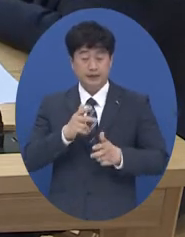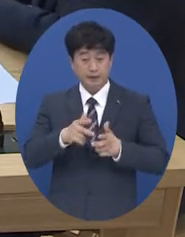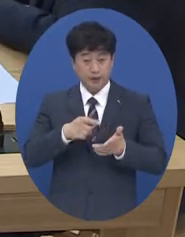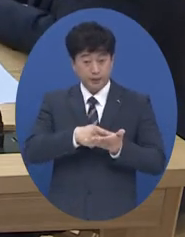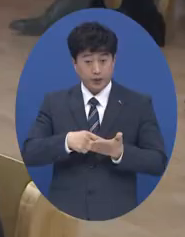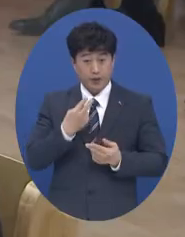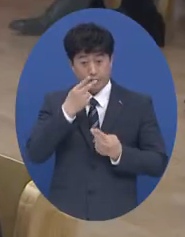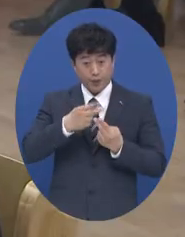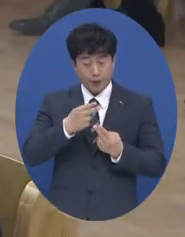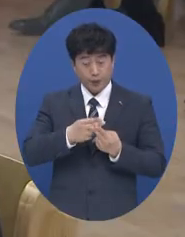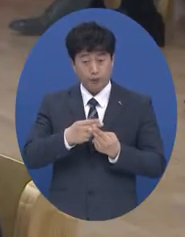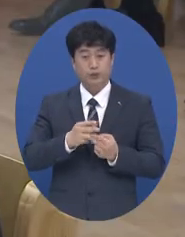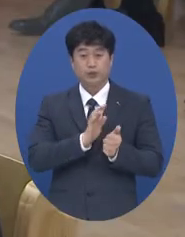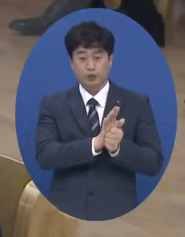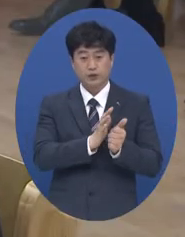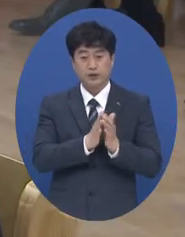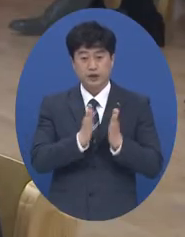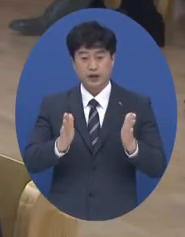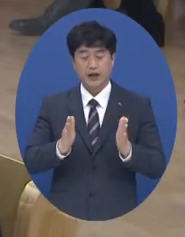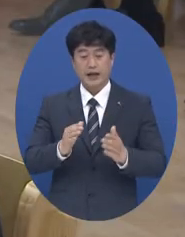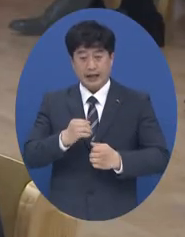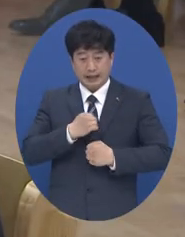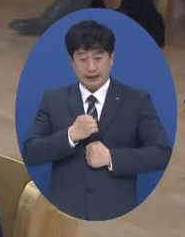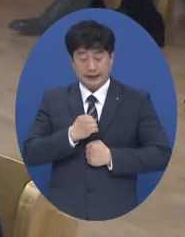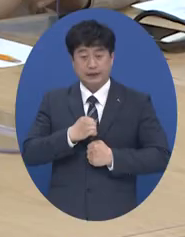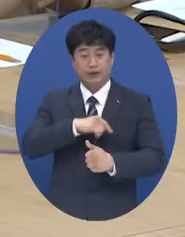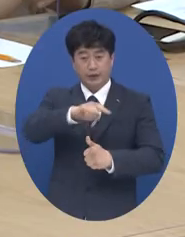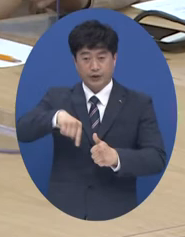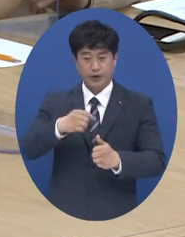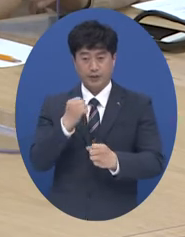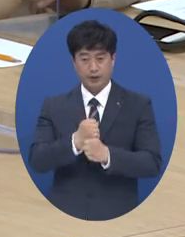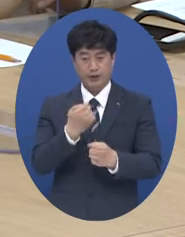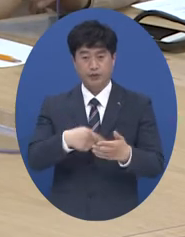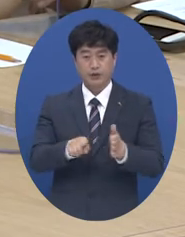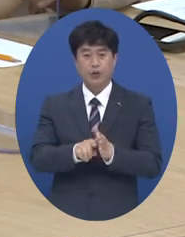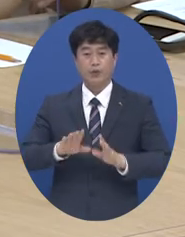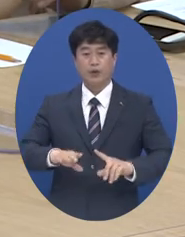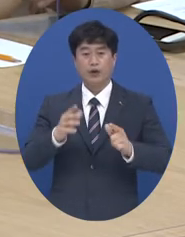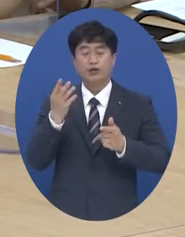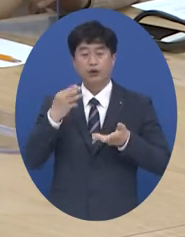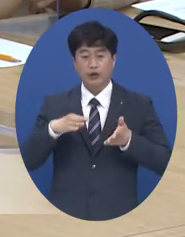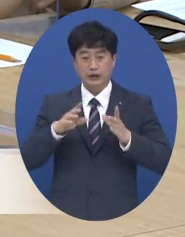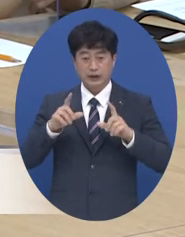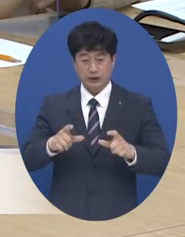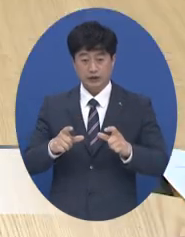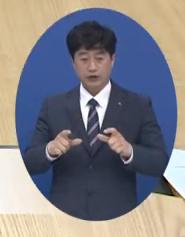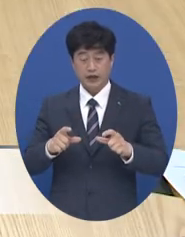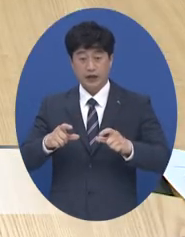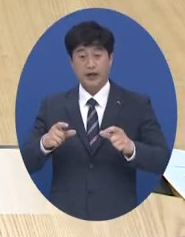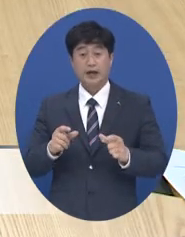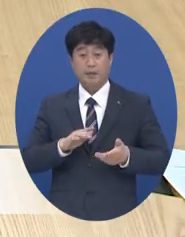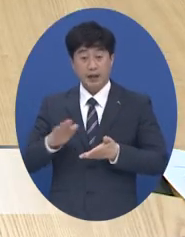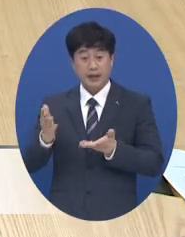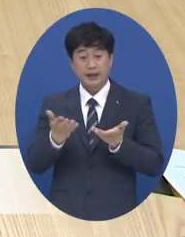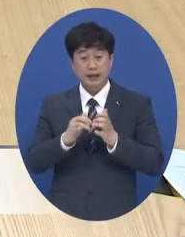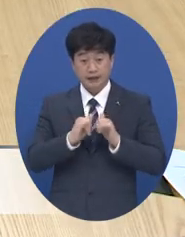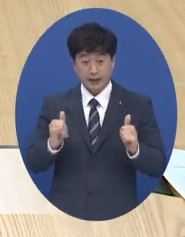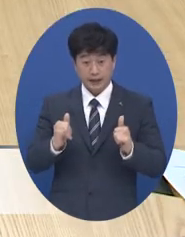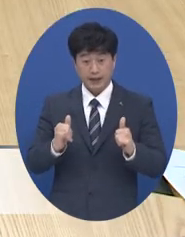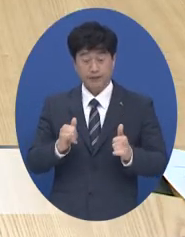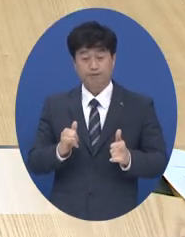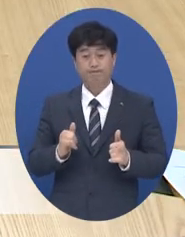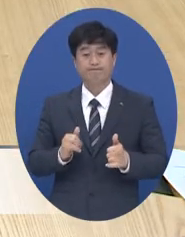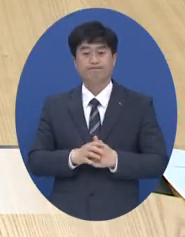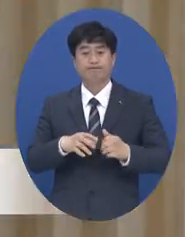나섭니다. 플랫폼 배달 노동자들이 안전하게 일하는 환경을 만들 수 있도록 올해 경기 지역 배달 라이더와 퀵서비스 노동자